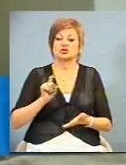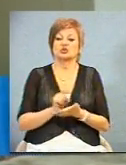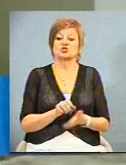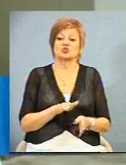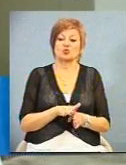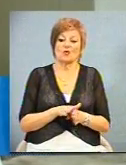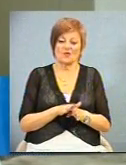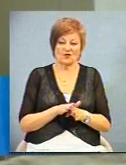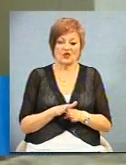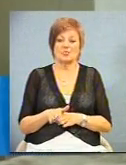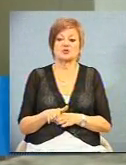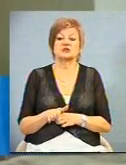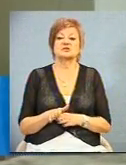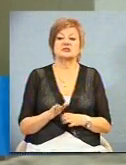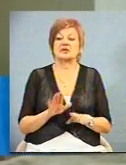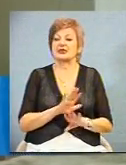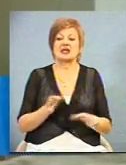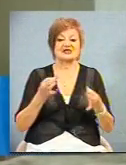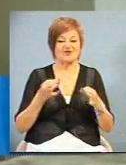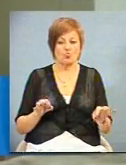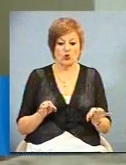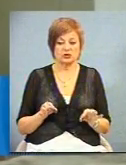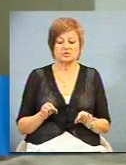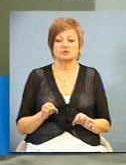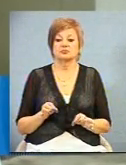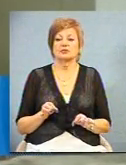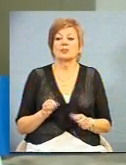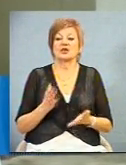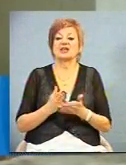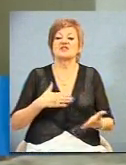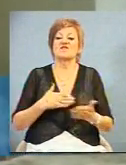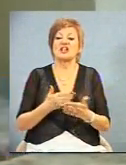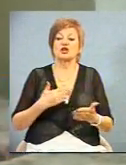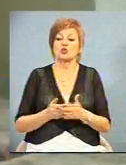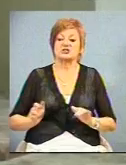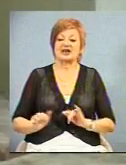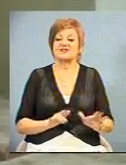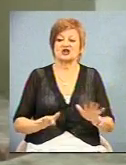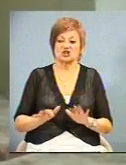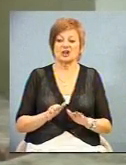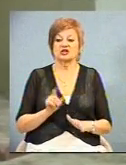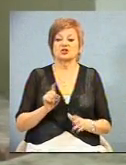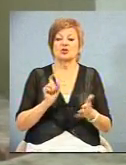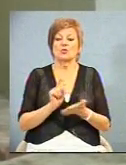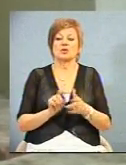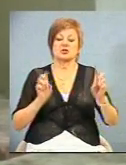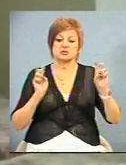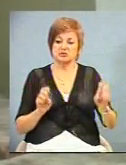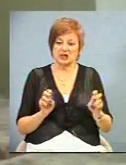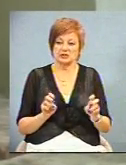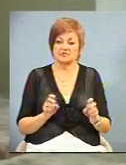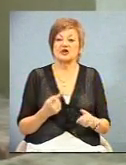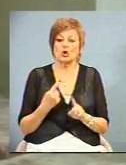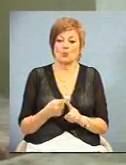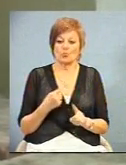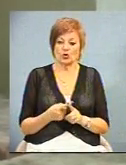виключення місцях несвободи, що є такі волонтерський рух, який має назву «Омбудсман плюс». Ото плюс